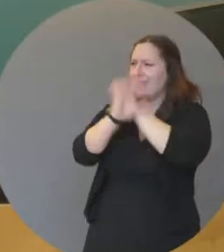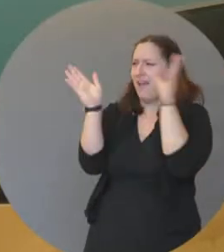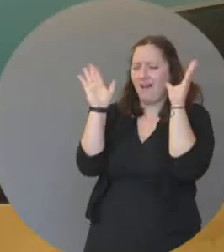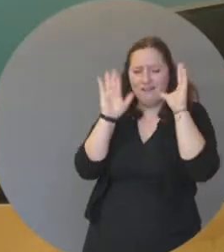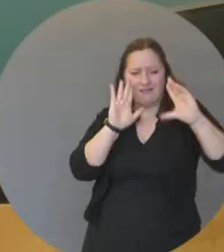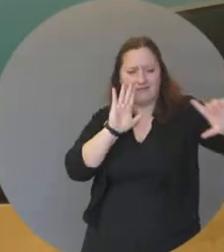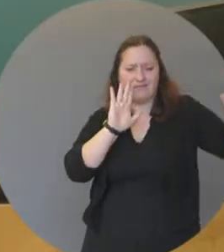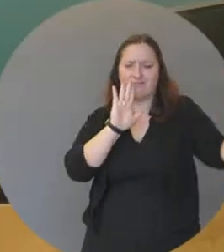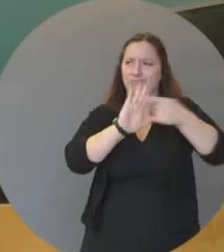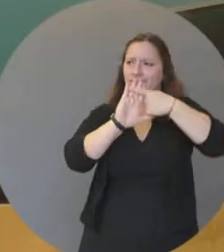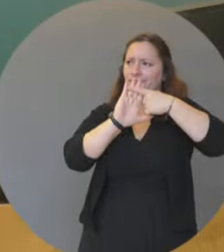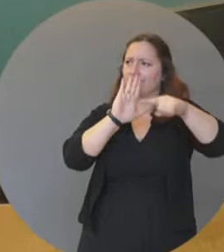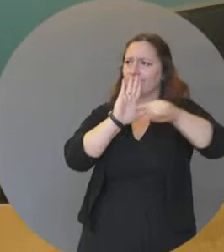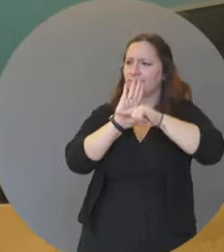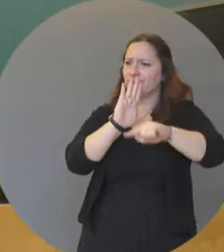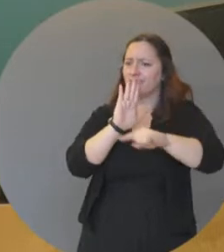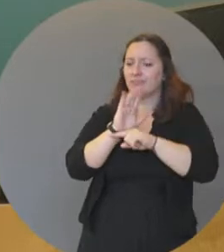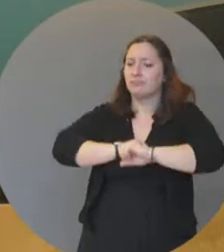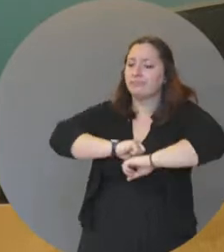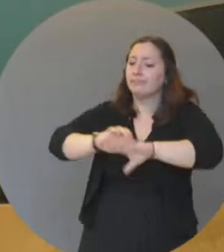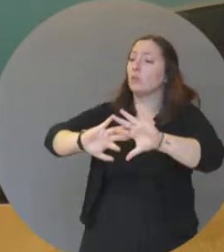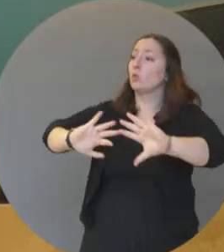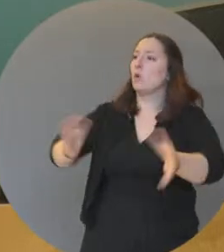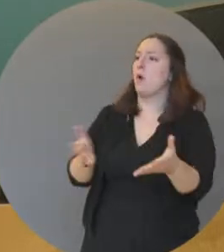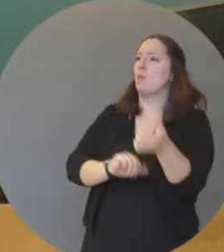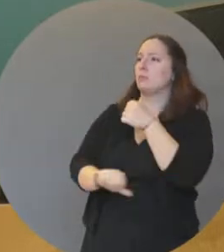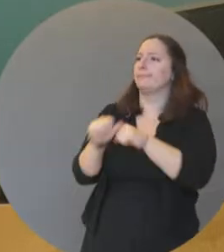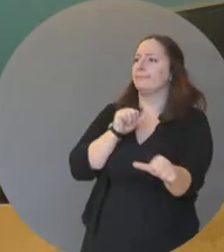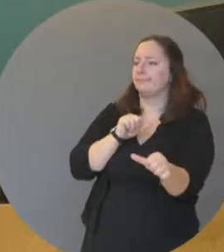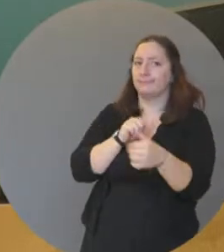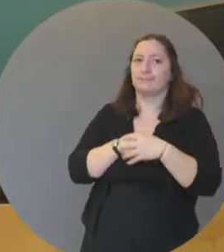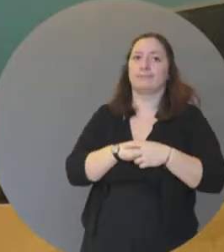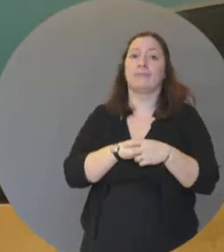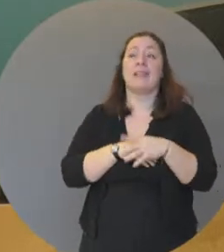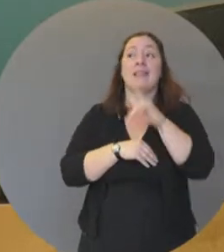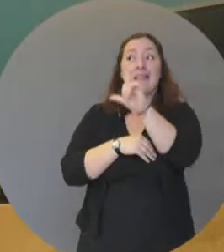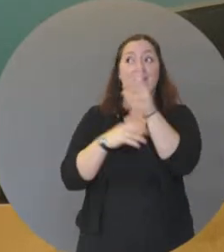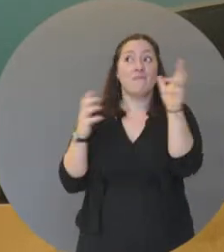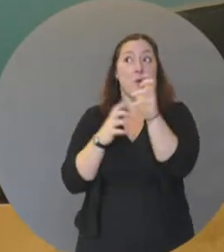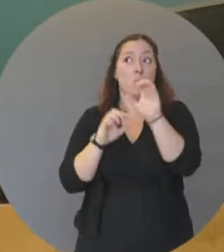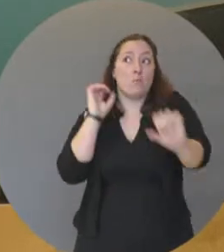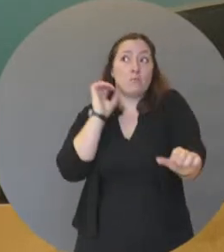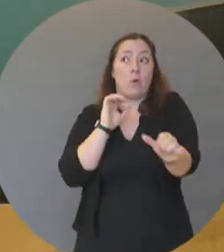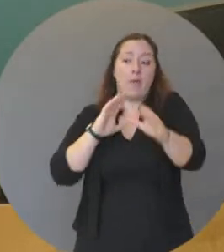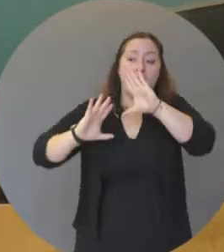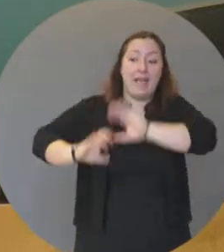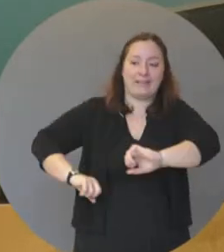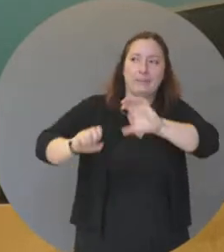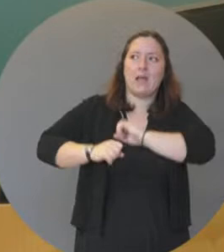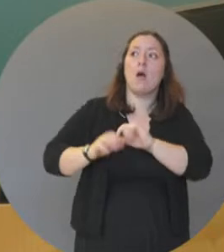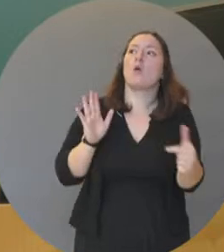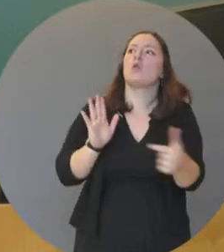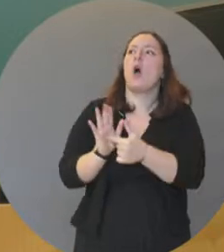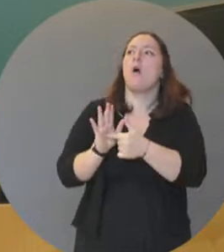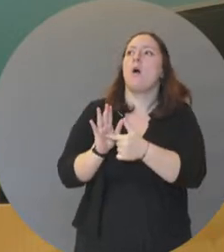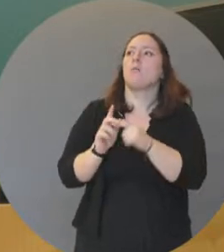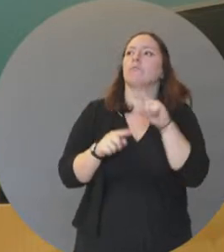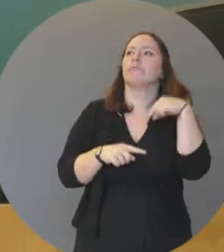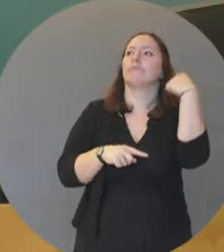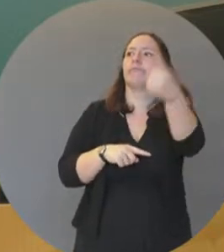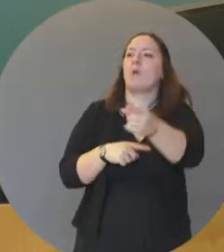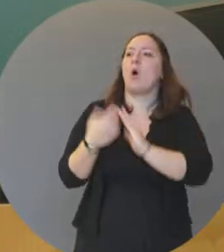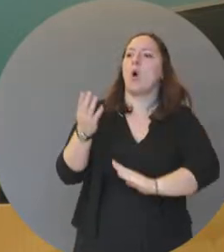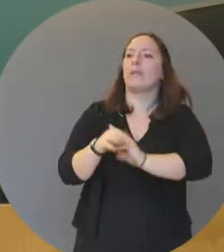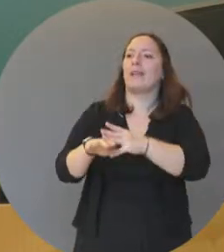le déploiement avec avec l'ambition d'expérimenter dès la rentrée 2023